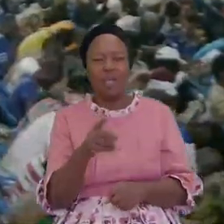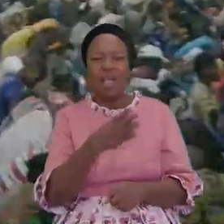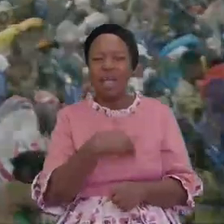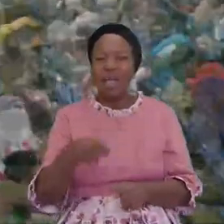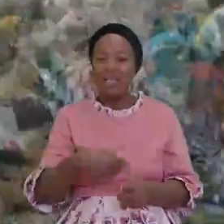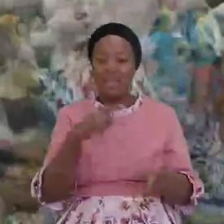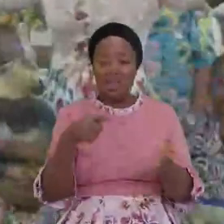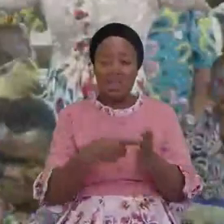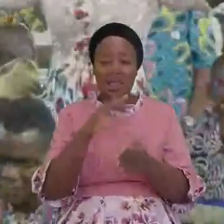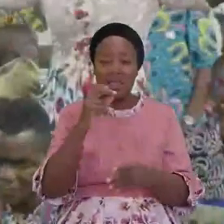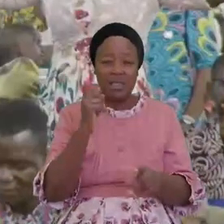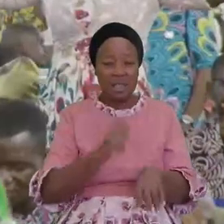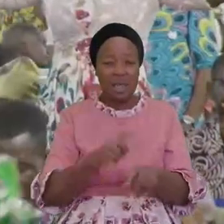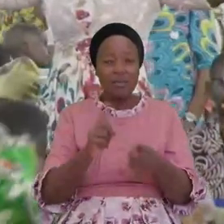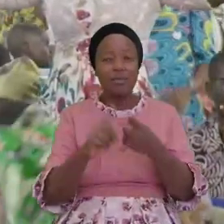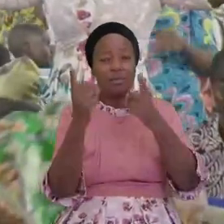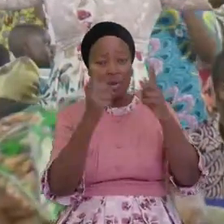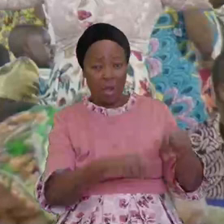Il va te racheter.